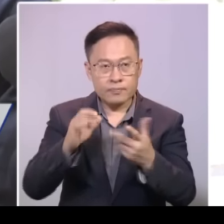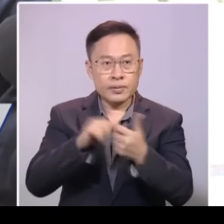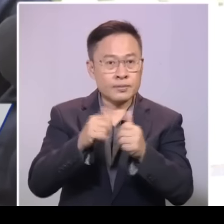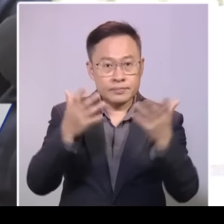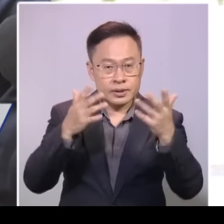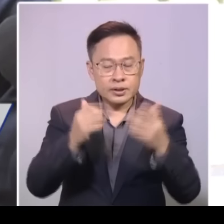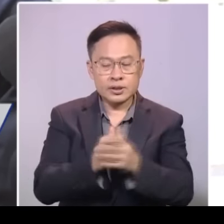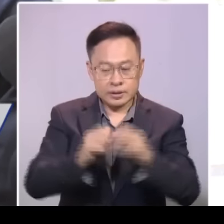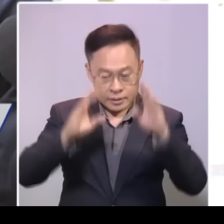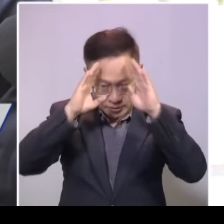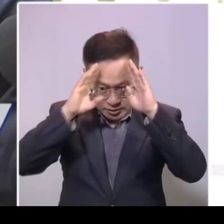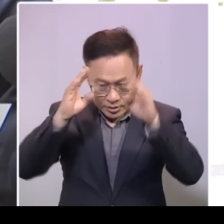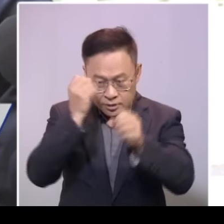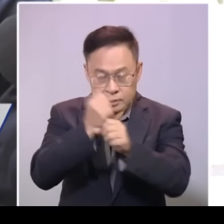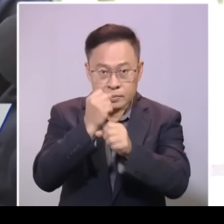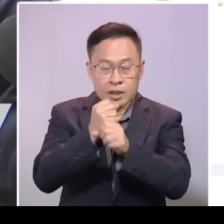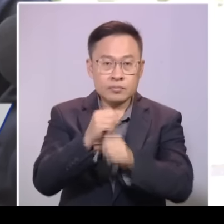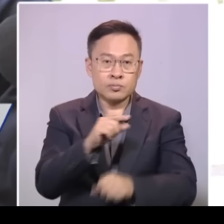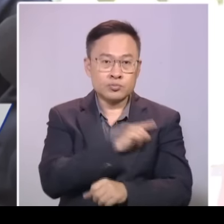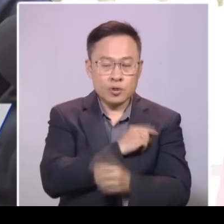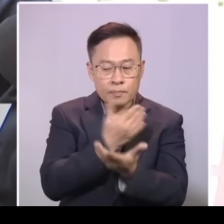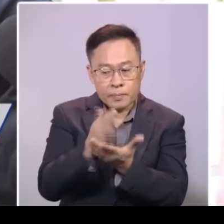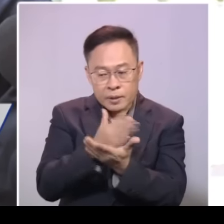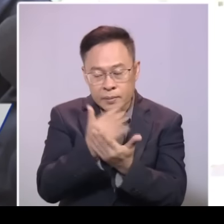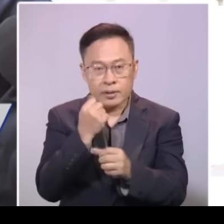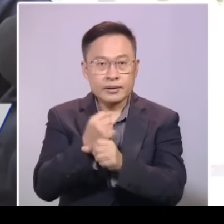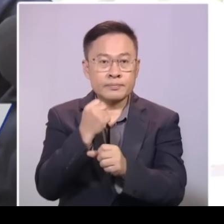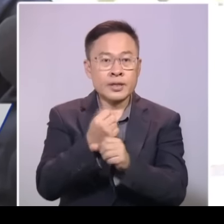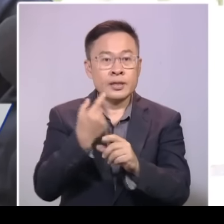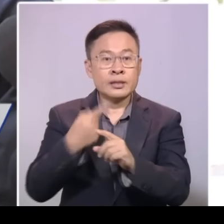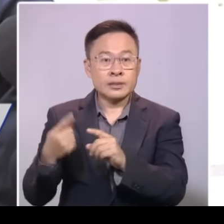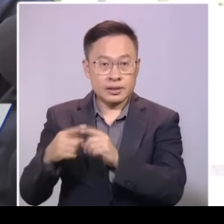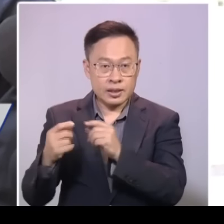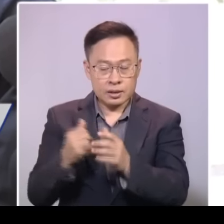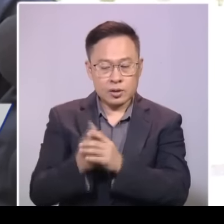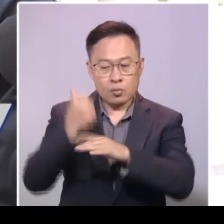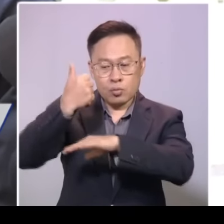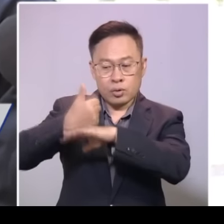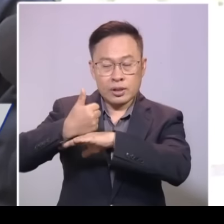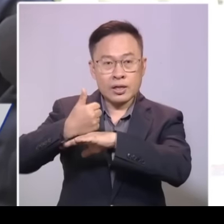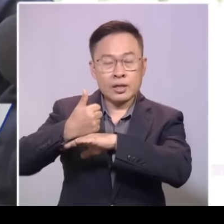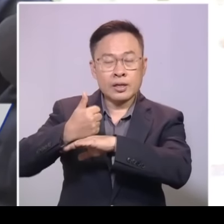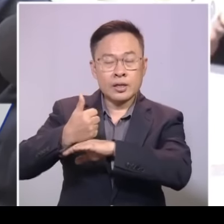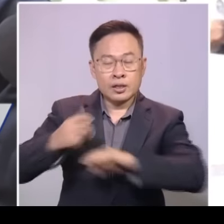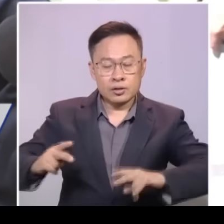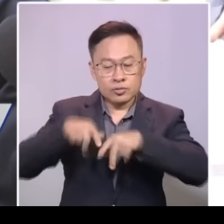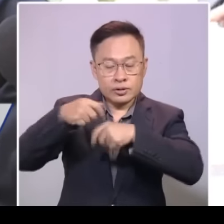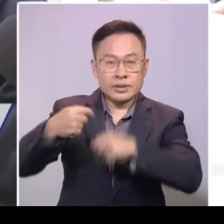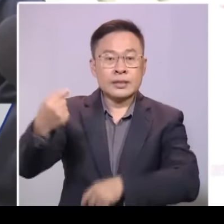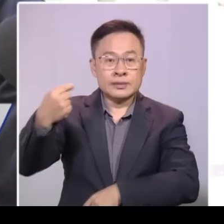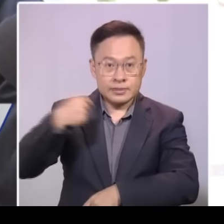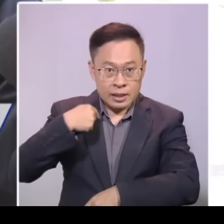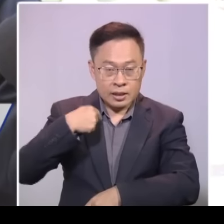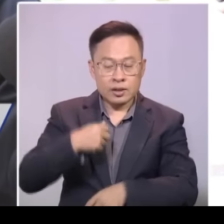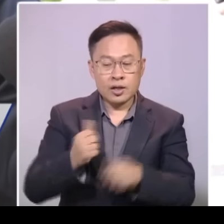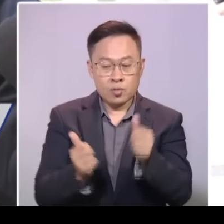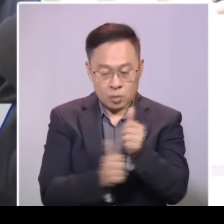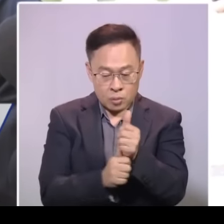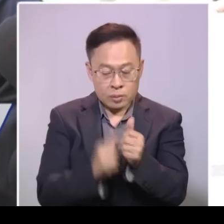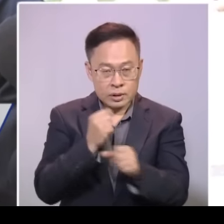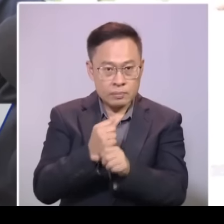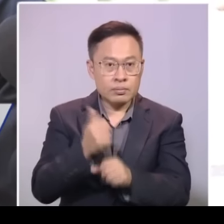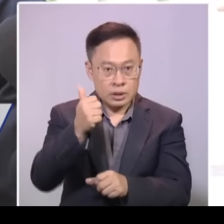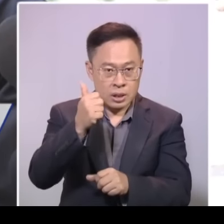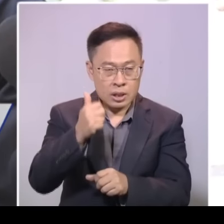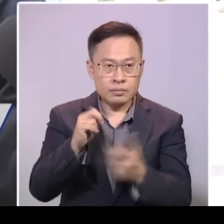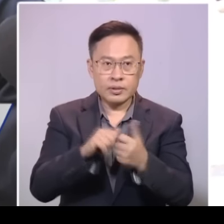ตั้งใจที่จะทำงานเพื่อแบ่งเบาภารกิจในทุกเรื่องที่สามารถจะแบ่งเบาได ้ค่ะซึ่งก็เป็นพรรคเดียวกันเนี่ยเขาก็บอกว่าการ